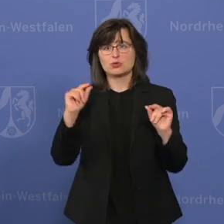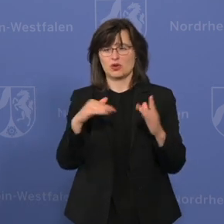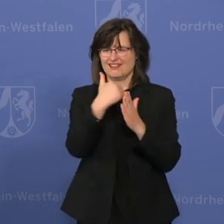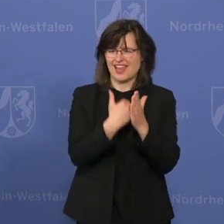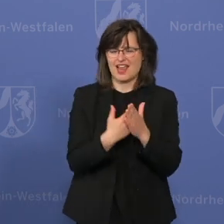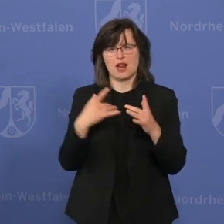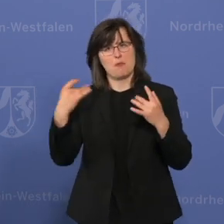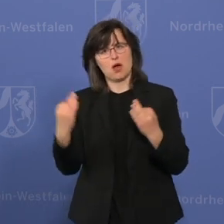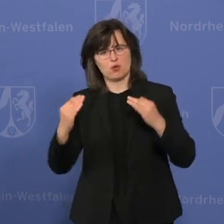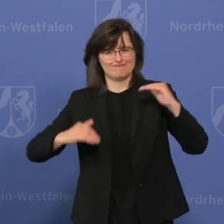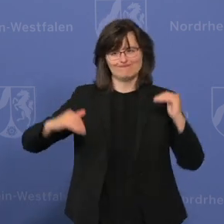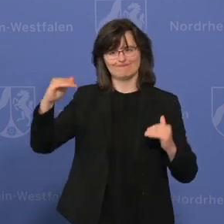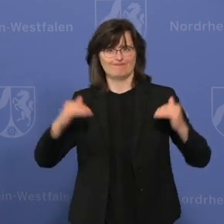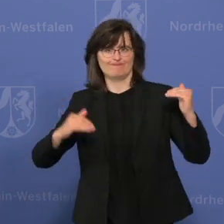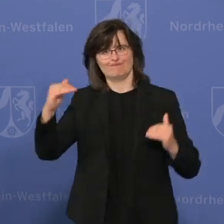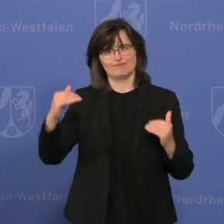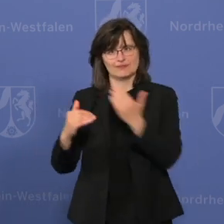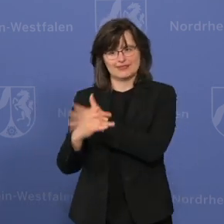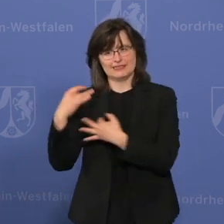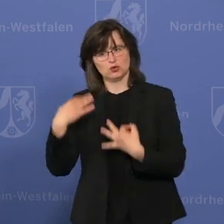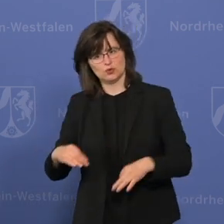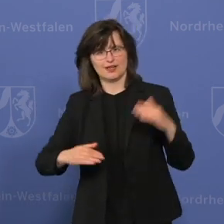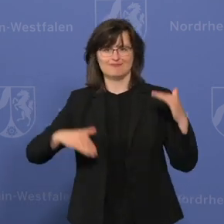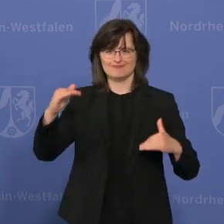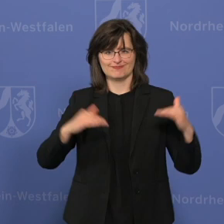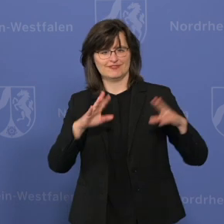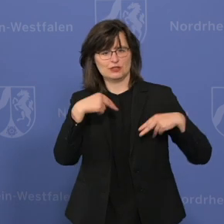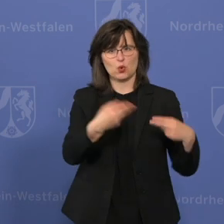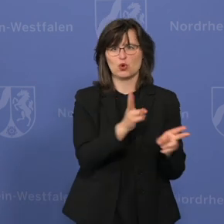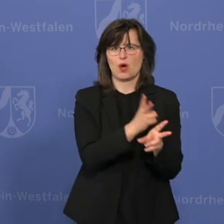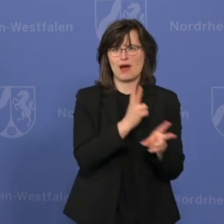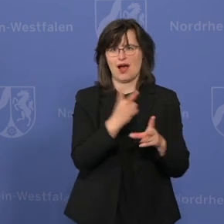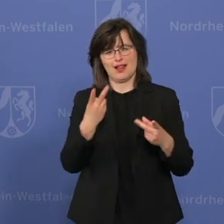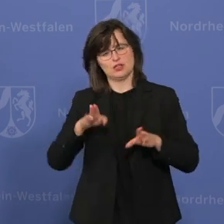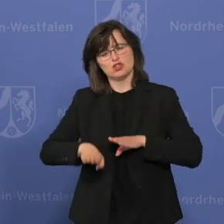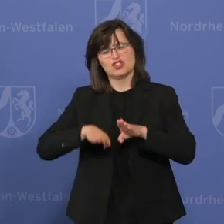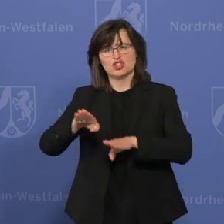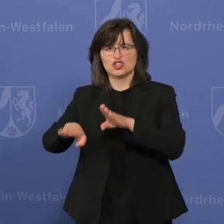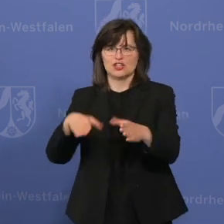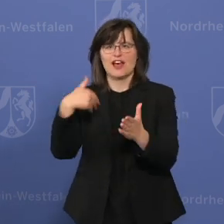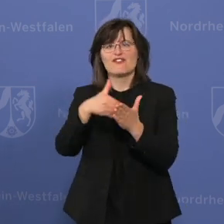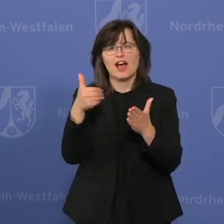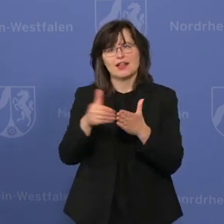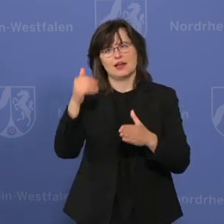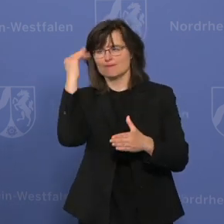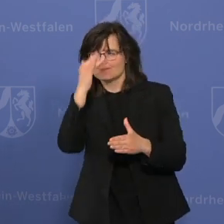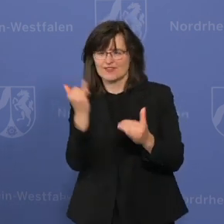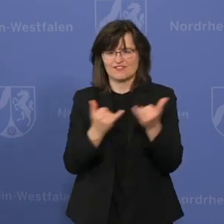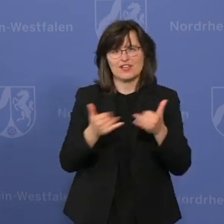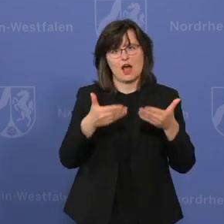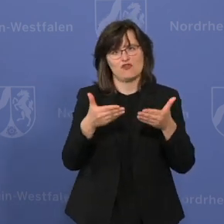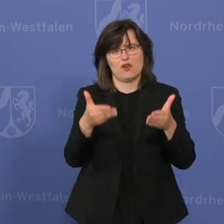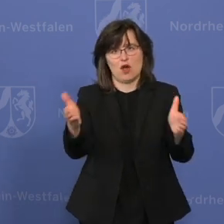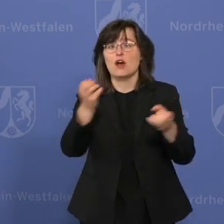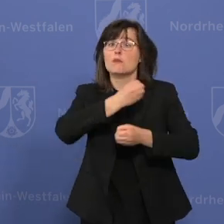Balance auch zum Ausdruck bringen. Und wir müssen jetzt sehen, dass wir Schritt für Schritt dann weitere Öffnungen, wenn sie pandemisch